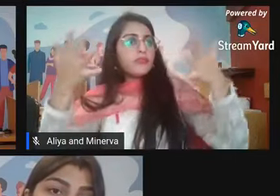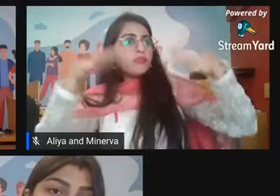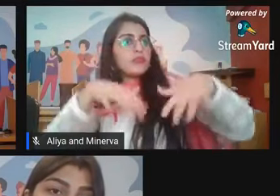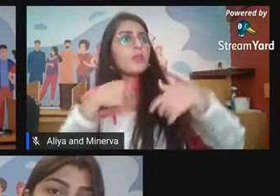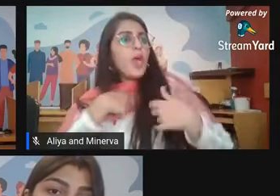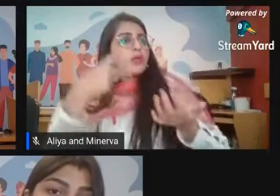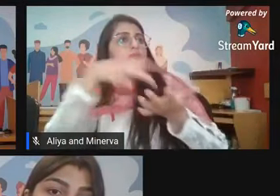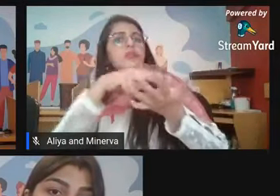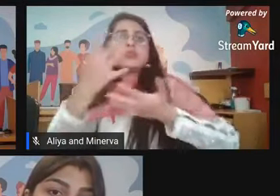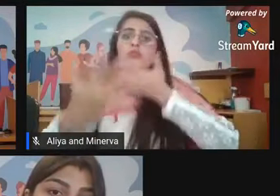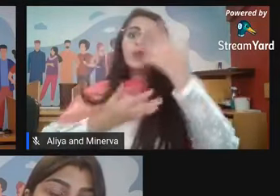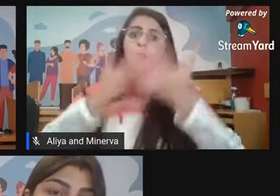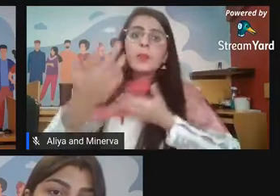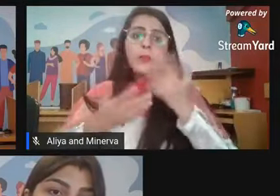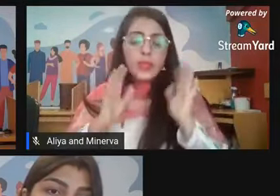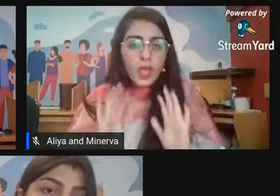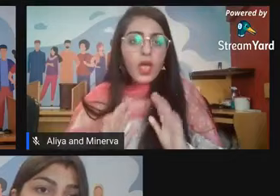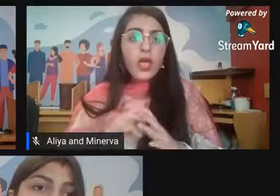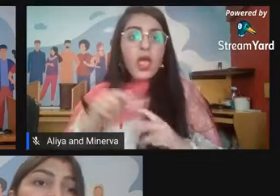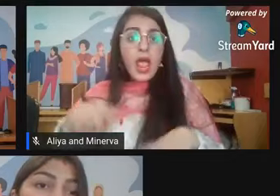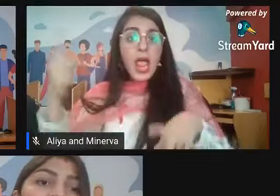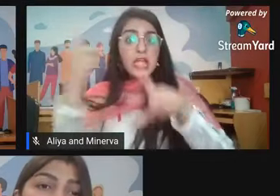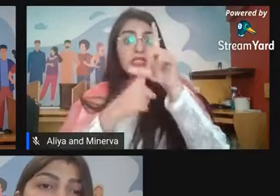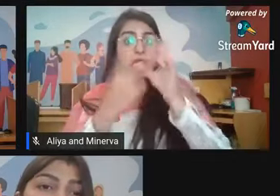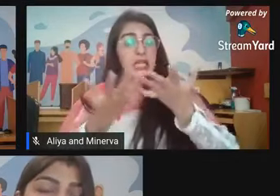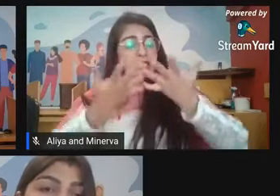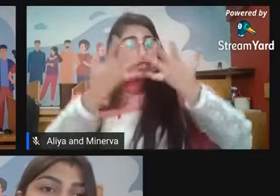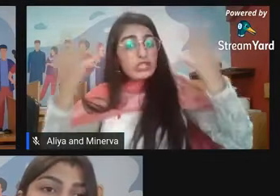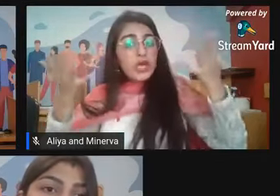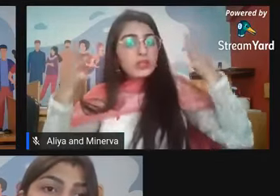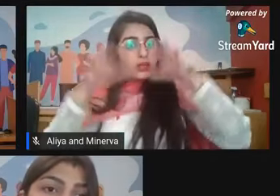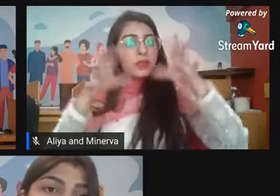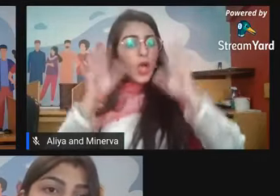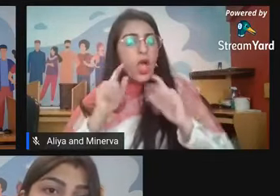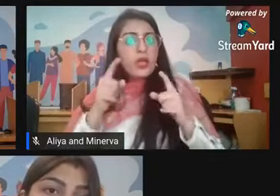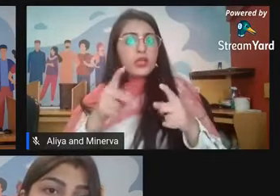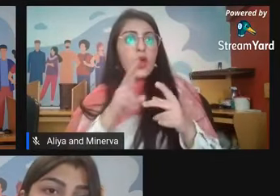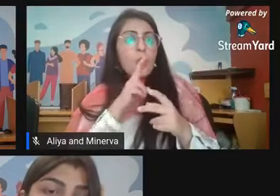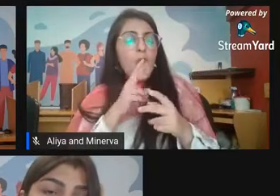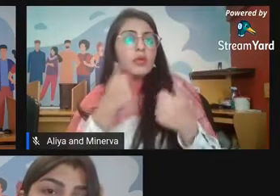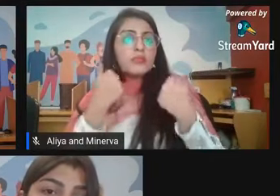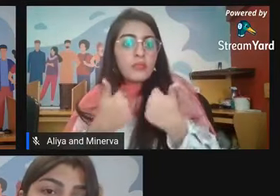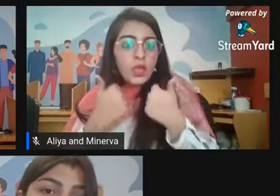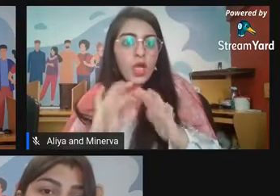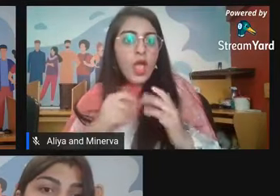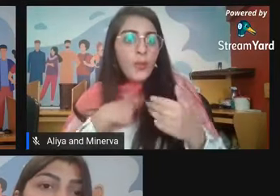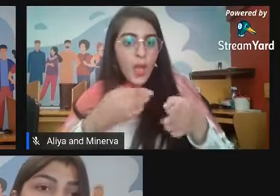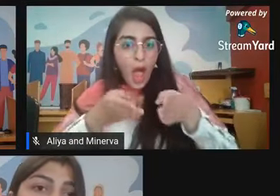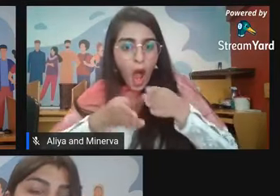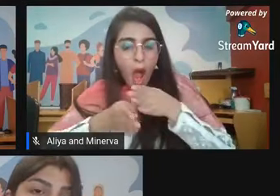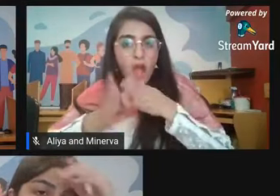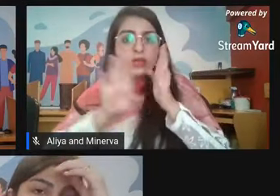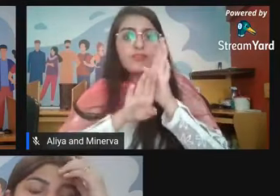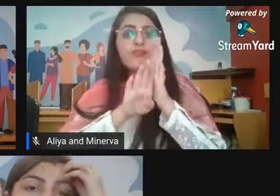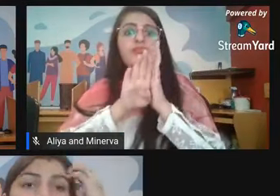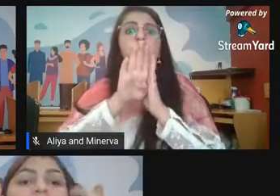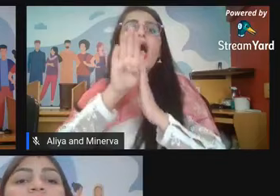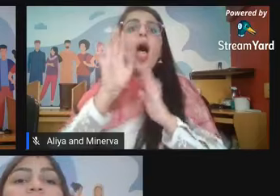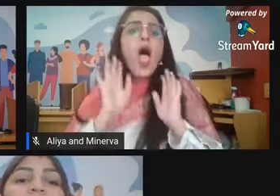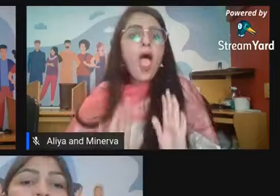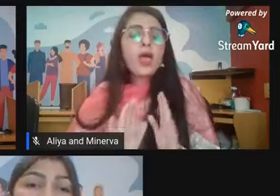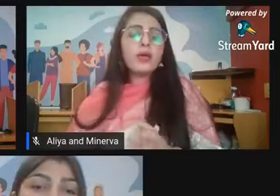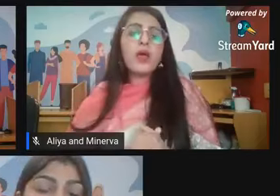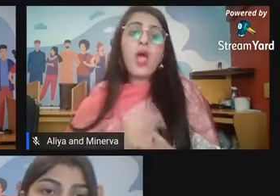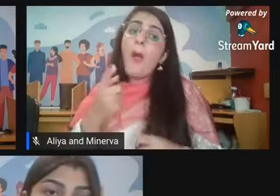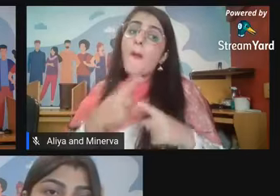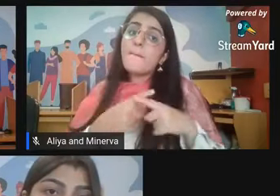सबसे ज्यादा मुझे इस साल देखने के लिए मिला है। सो आई थिंक दिस इज वेरी कंस्ट्रक्टिव कि हम इस चीज की तरफ जा रहे हैं, बट अगेन